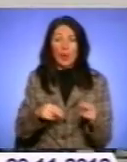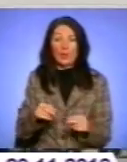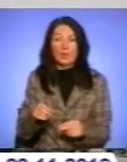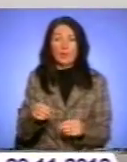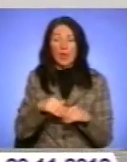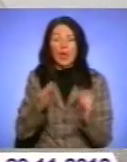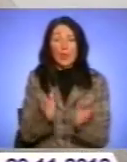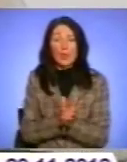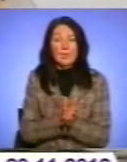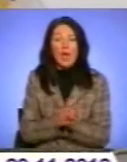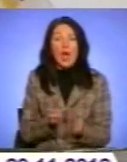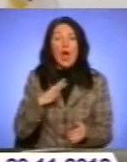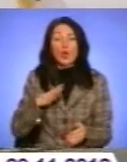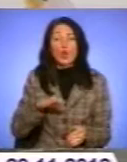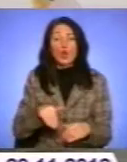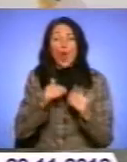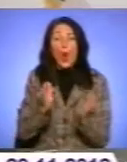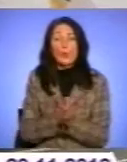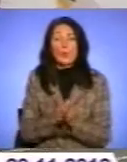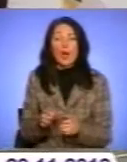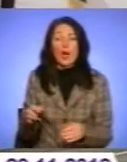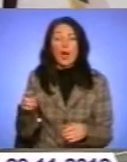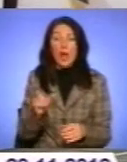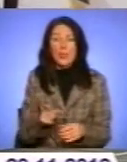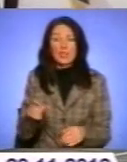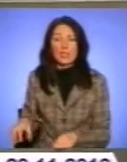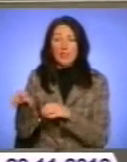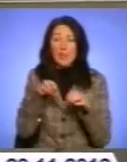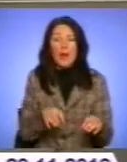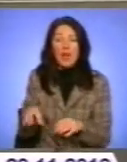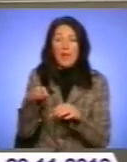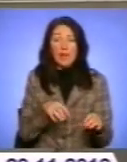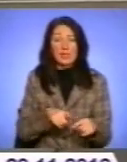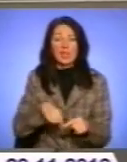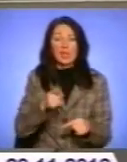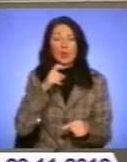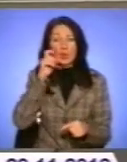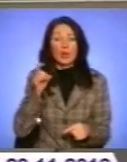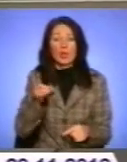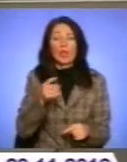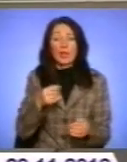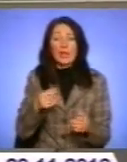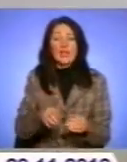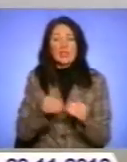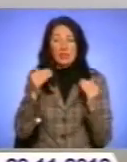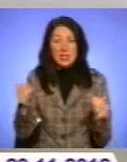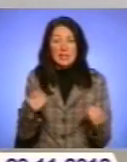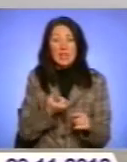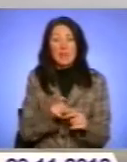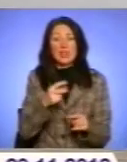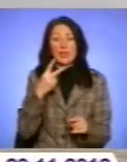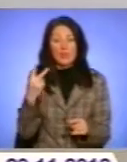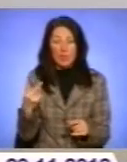комплекси. Очікують, що обсяг пасажирських перевезень через українські аеропорти до 2023 року збільшиться більше, ніж удвічі, порівняно